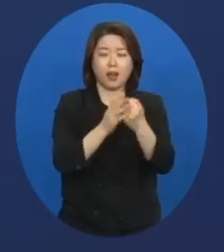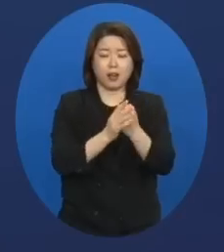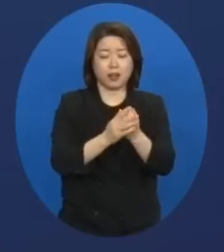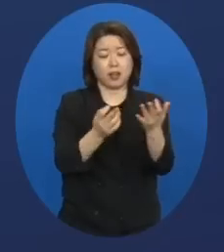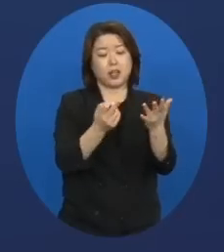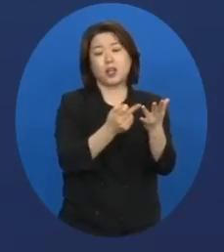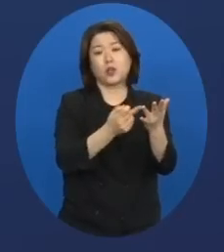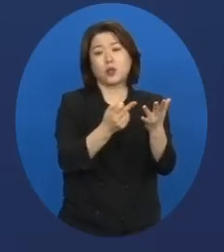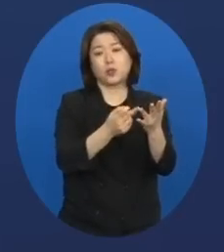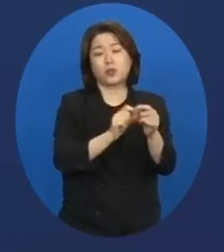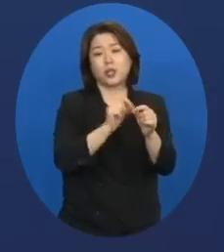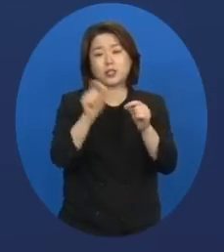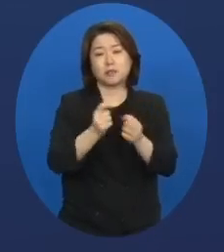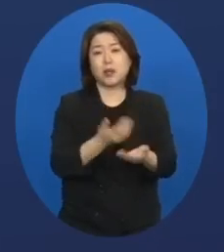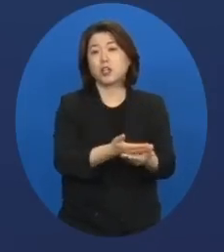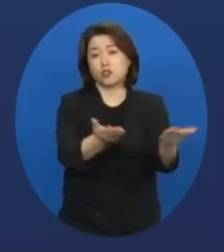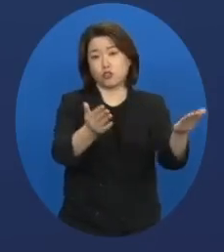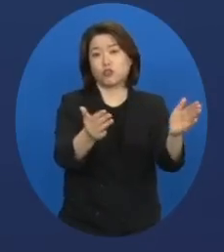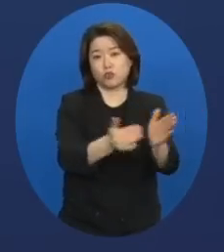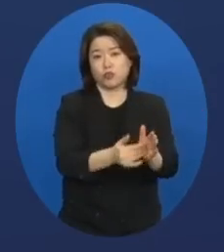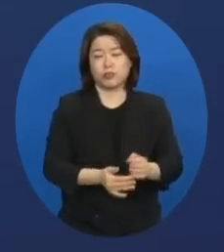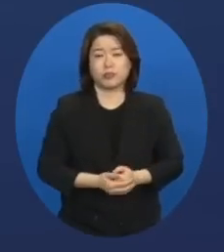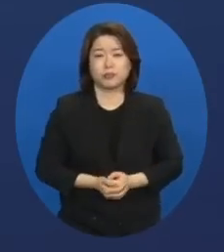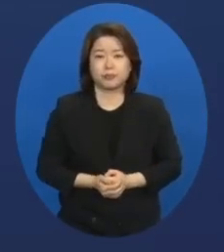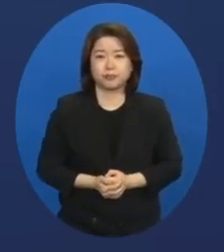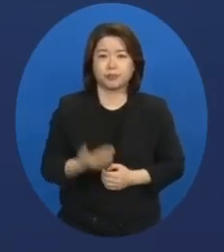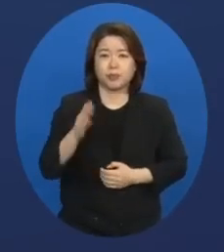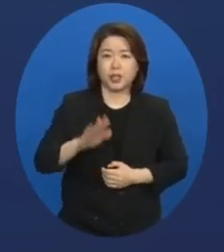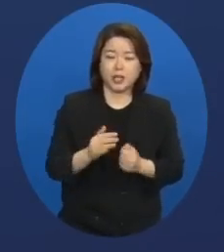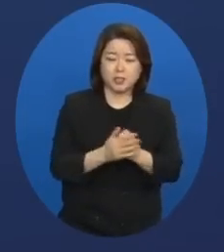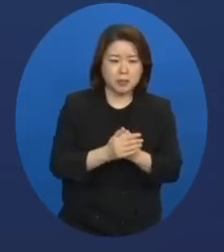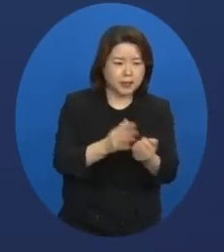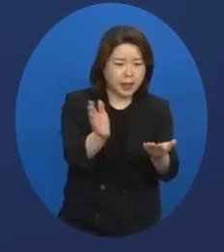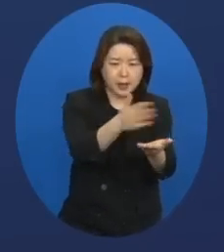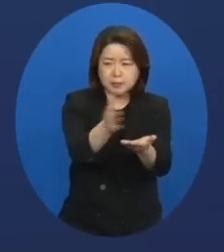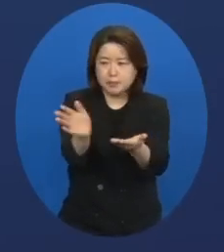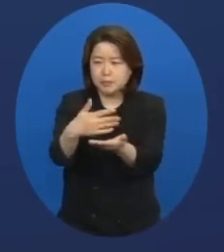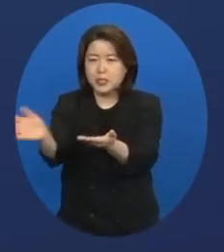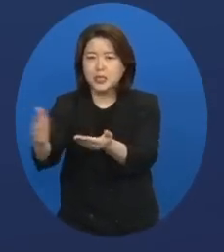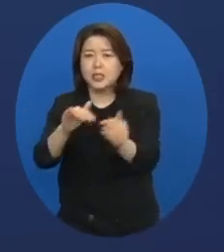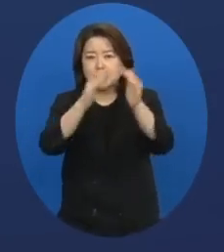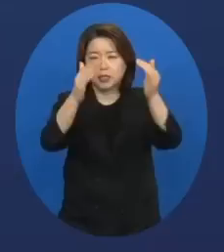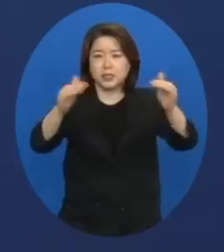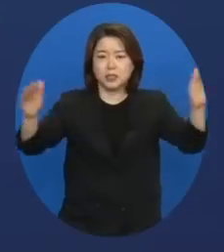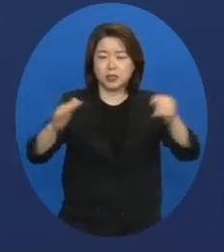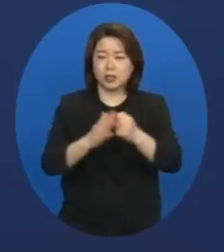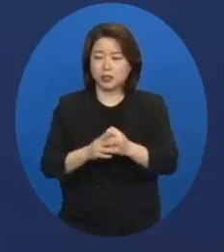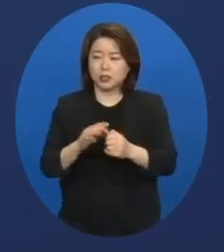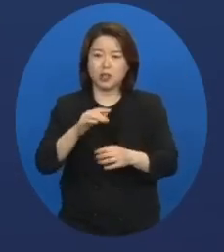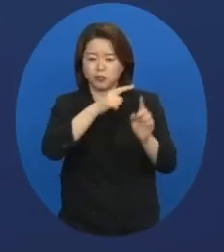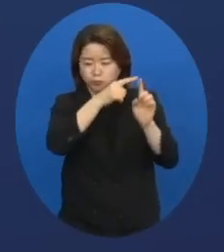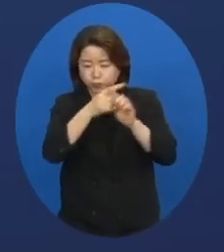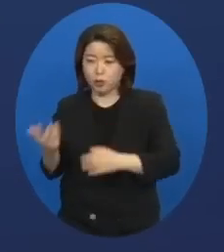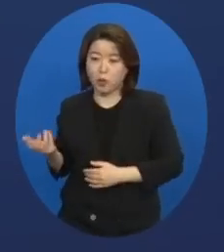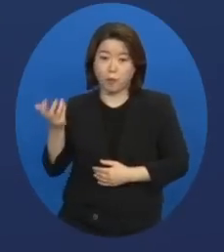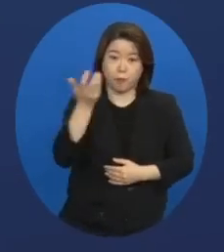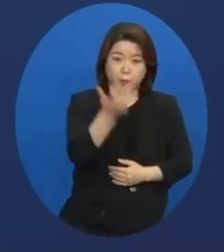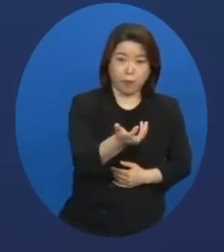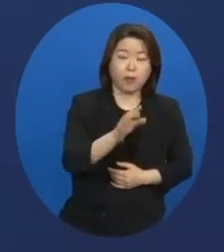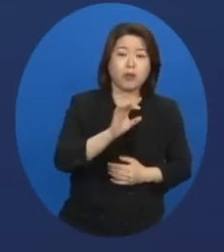준 성읍이죠. 그러나 다 빈 성읍들이라 들어가서 살기만 하면